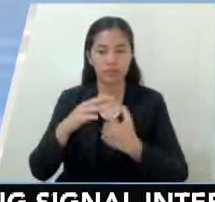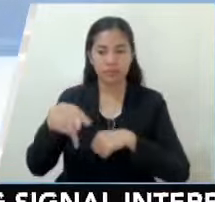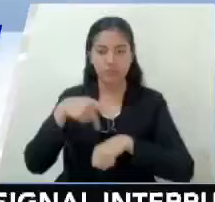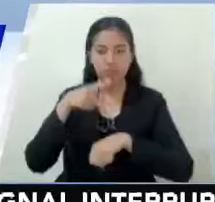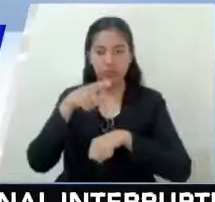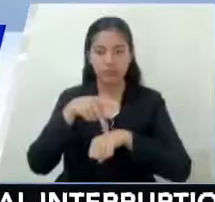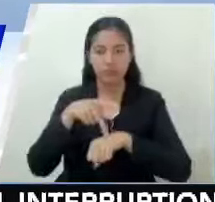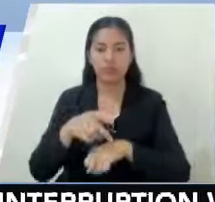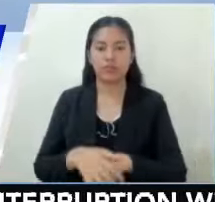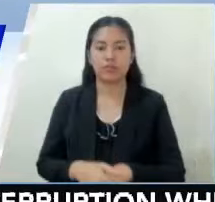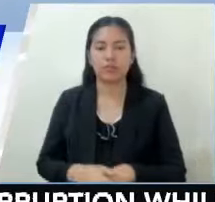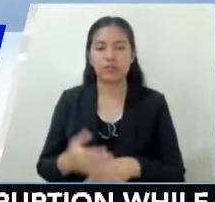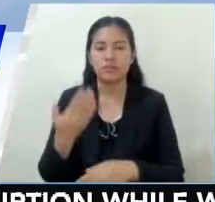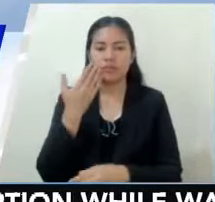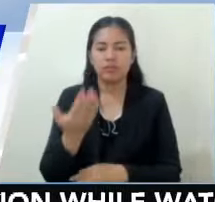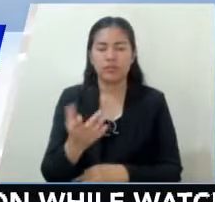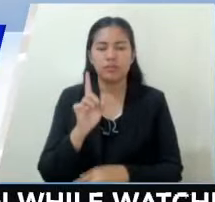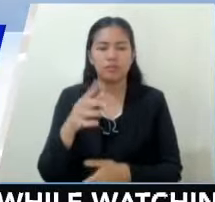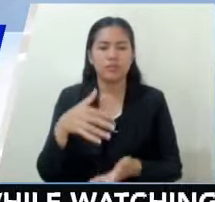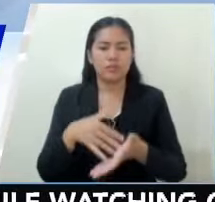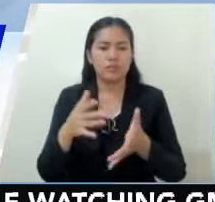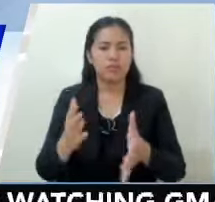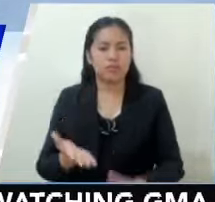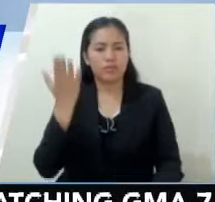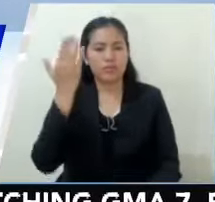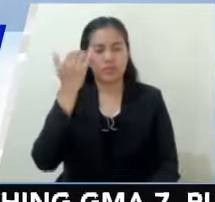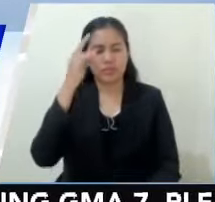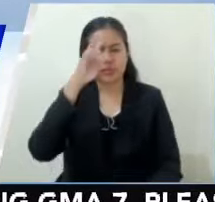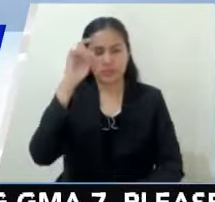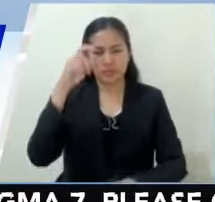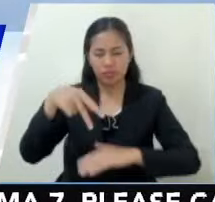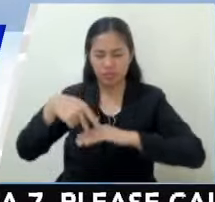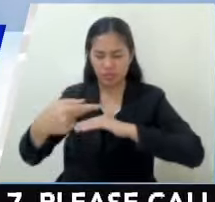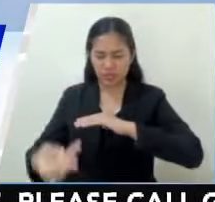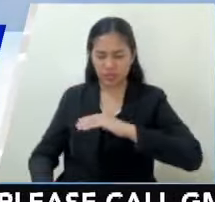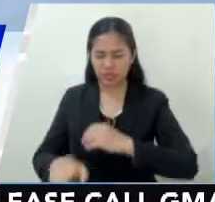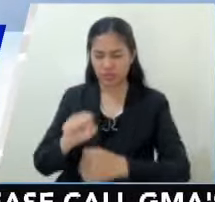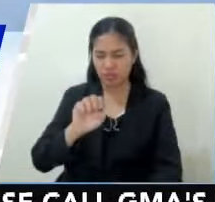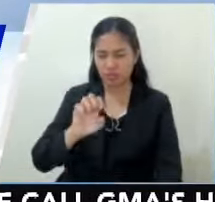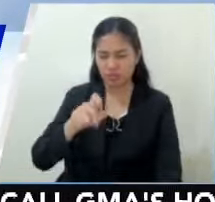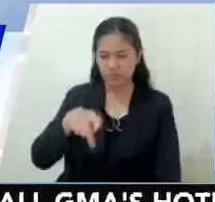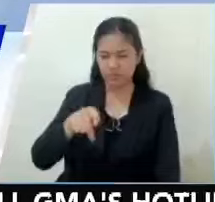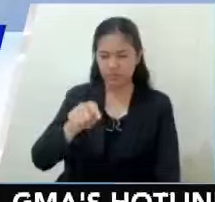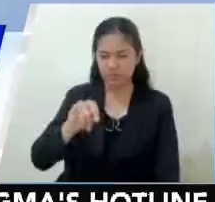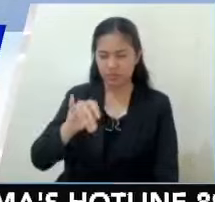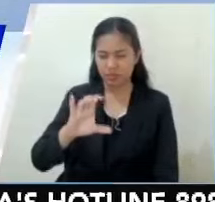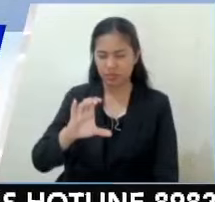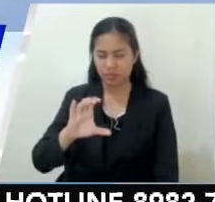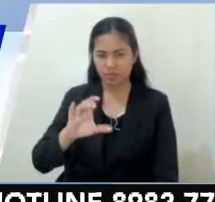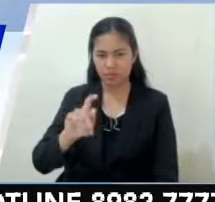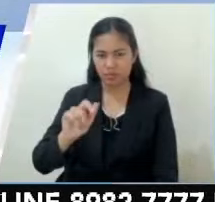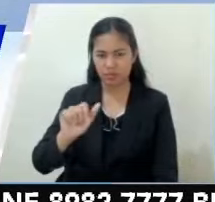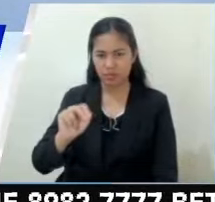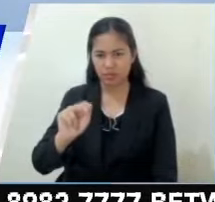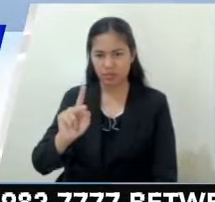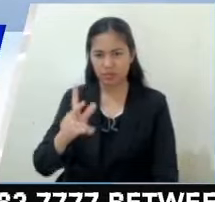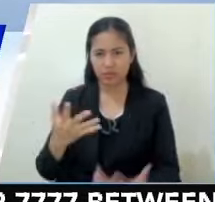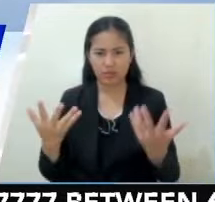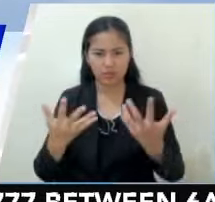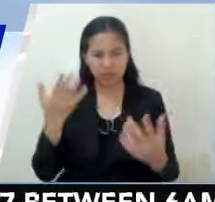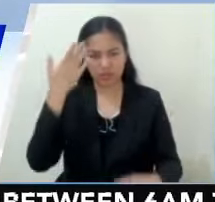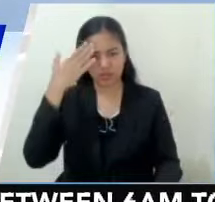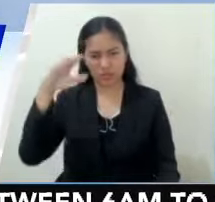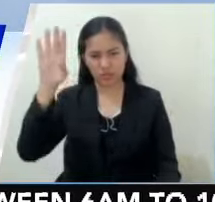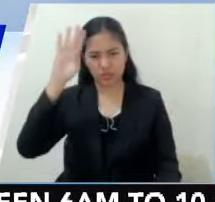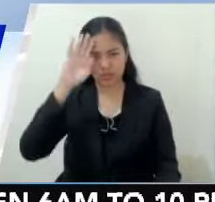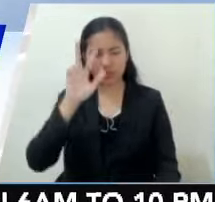Patay ang isang estudyante matapos mahulog sa isang septic tank sa Sinaloy Elementary School sa Alfonso, Cavite. Tatlong iba pa ang sugatan.